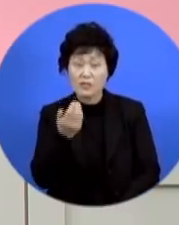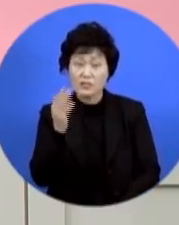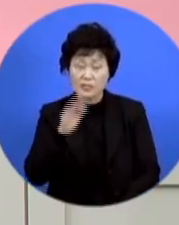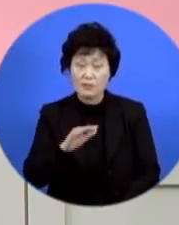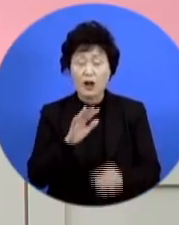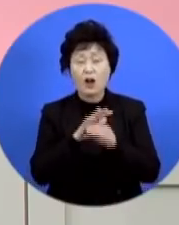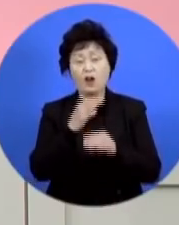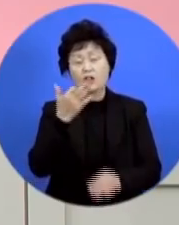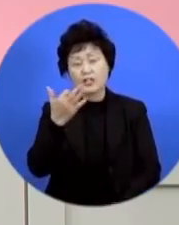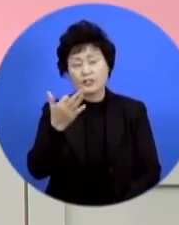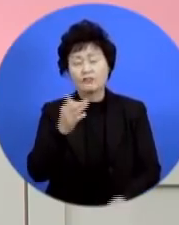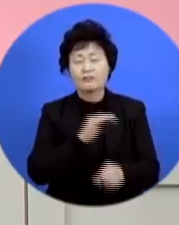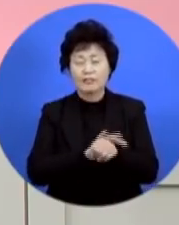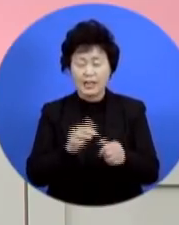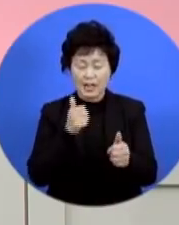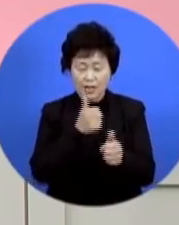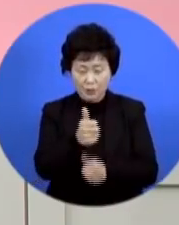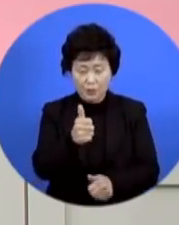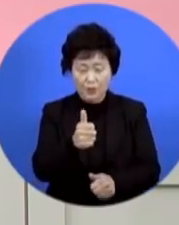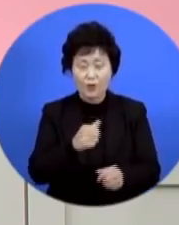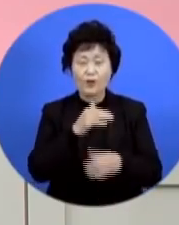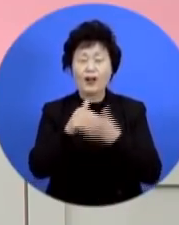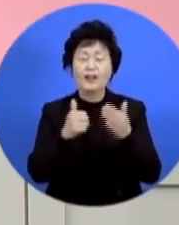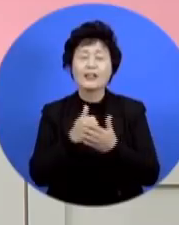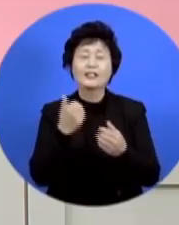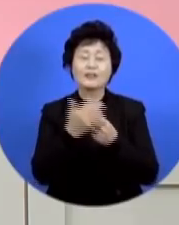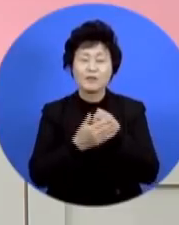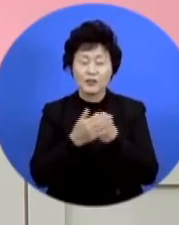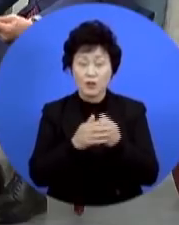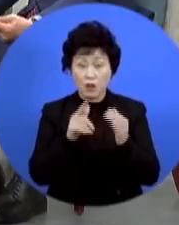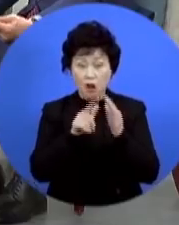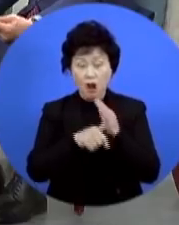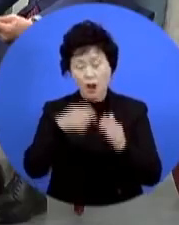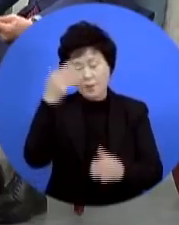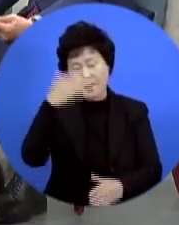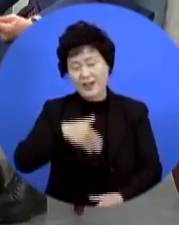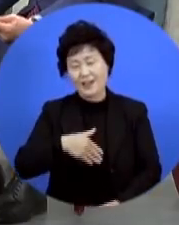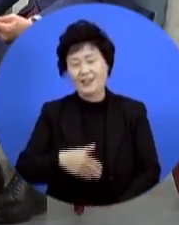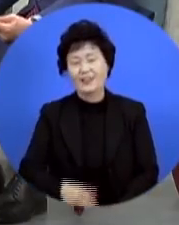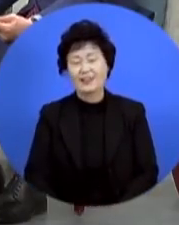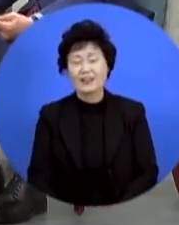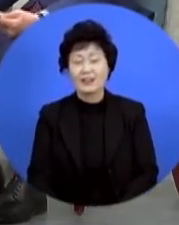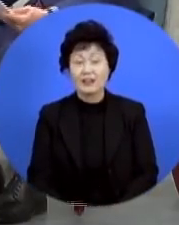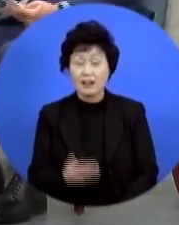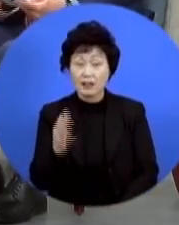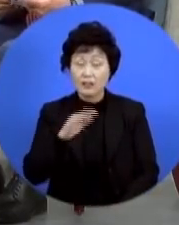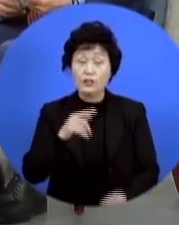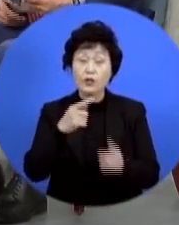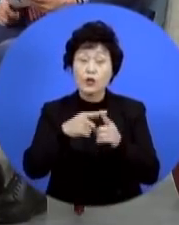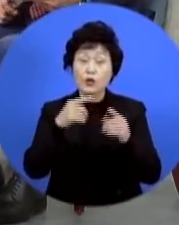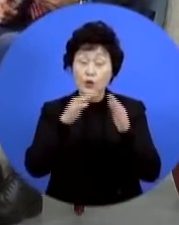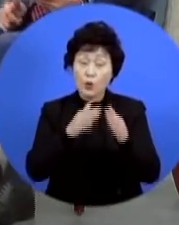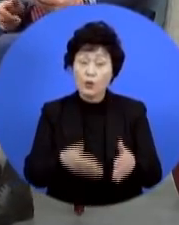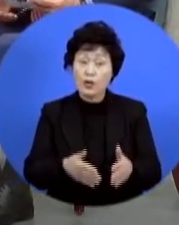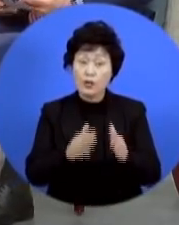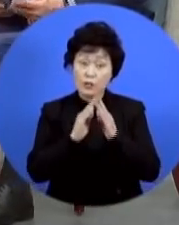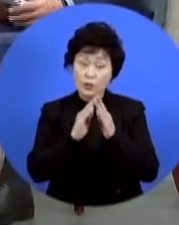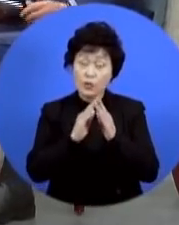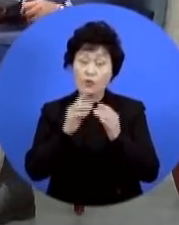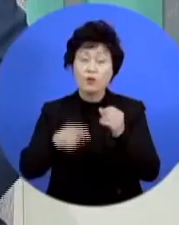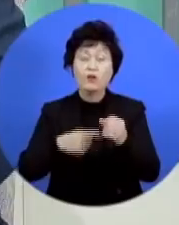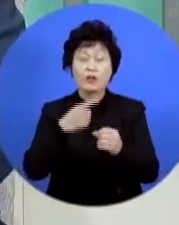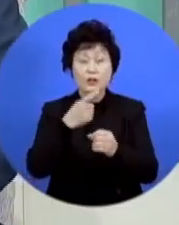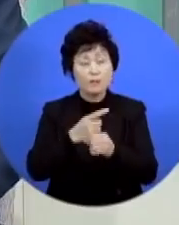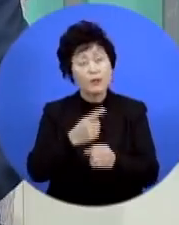네네. 하나님 은혜로 세월이 어떻게 갔는지 모르겠습니다. 근데 네. 교회 개척하시고 1년 만에 나오셨었는데